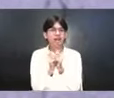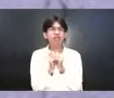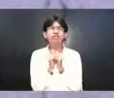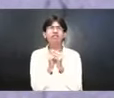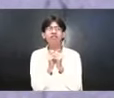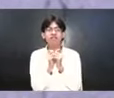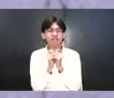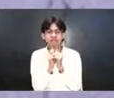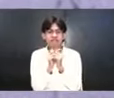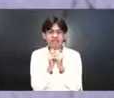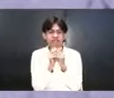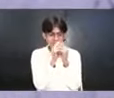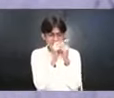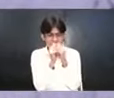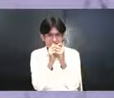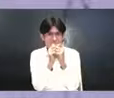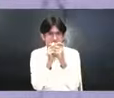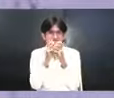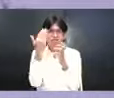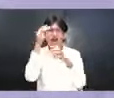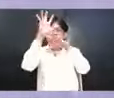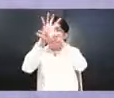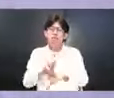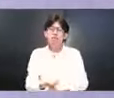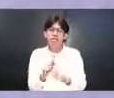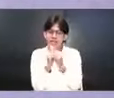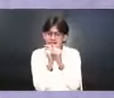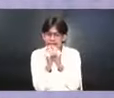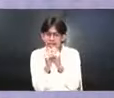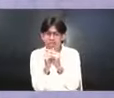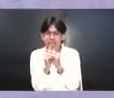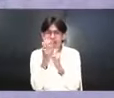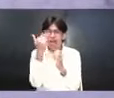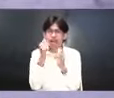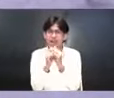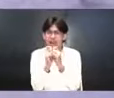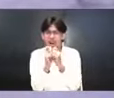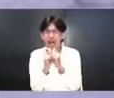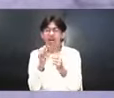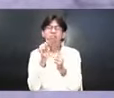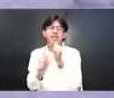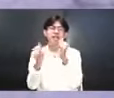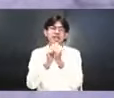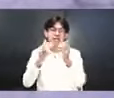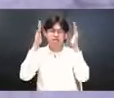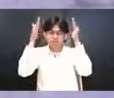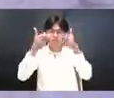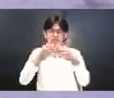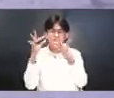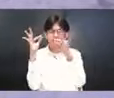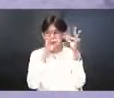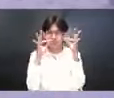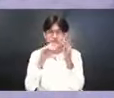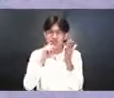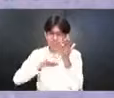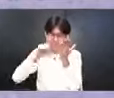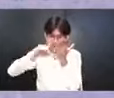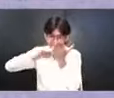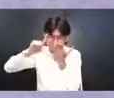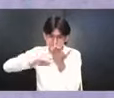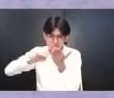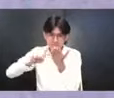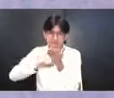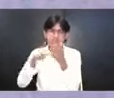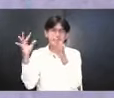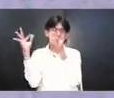Pero lahat tayo nakaganyan. Sanay na kasi tayo. We worship it. At marami pang iba, pero meron pang isa.